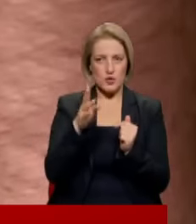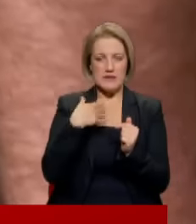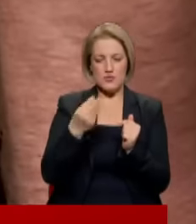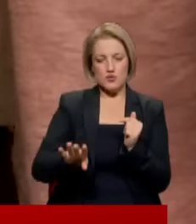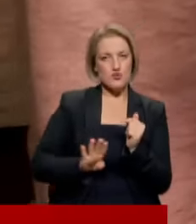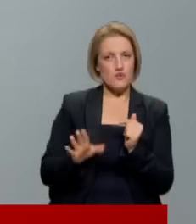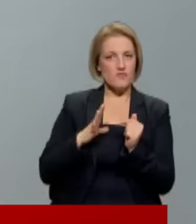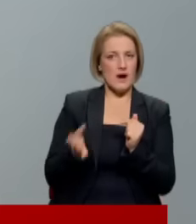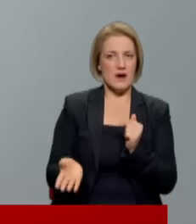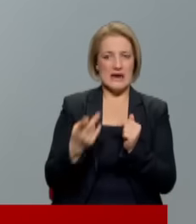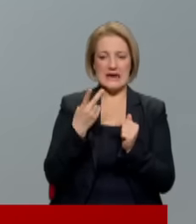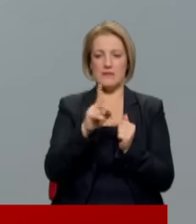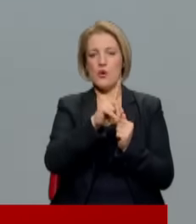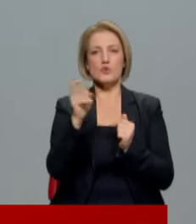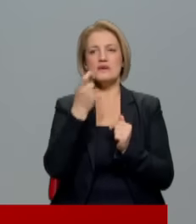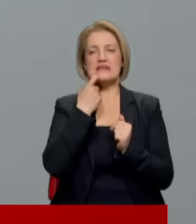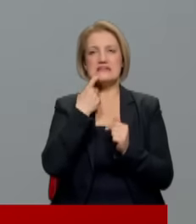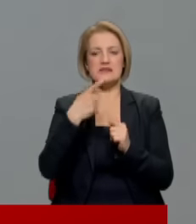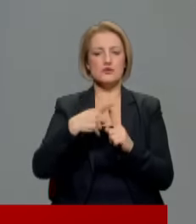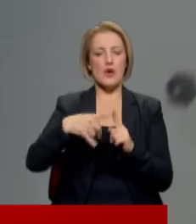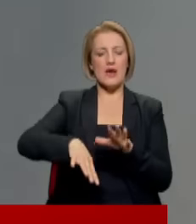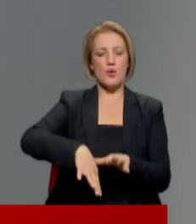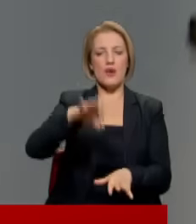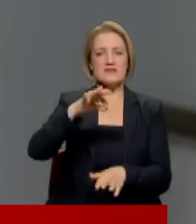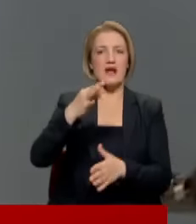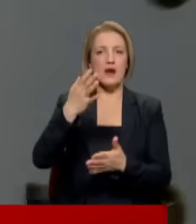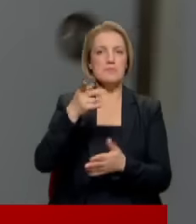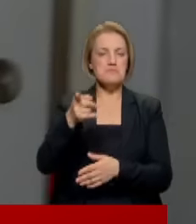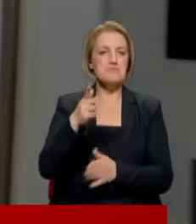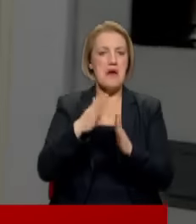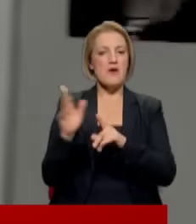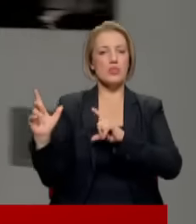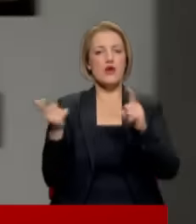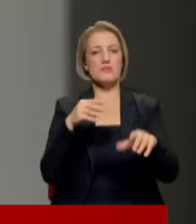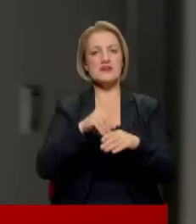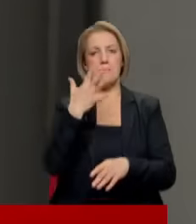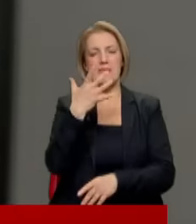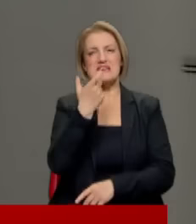benim küçük çocuğum da var 2019'da TOKİ kurasından çıkan bu eve taşınabilmektedir